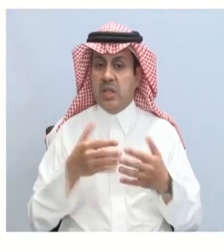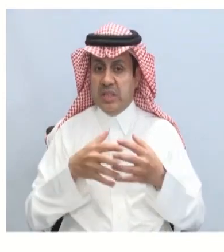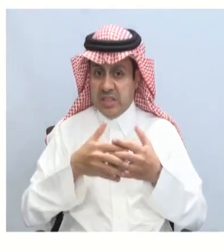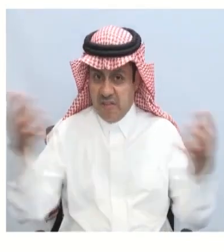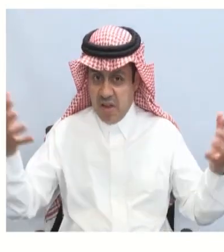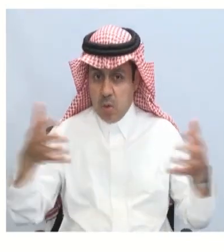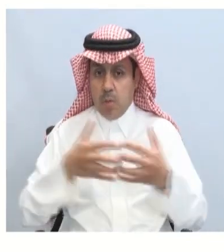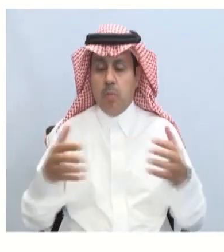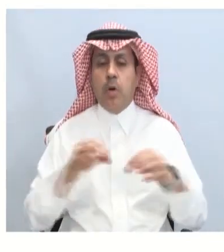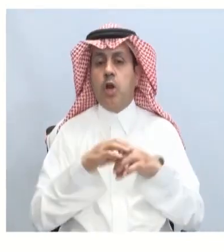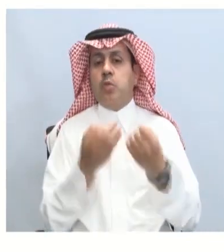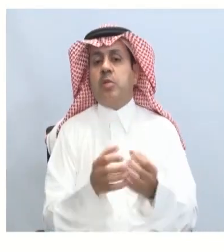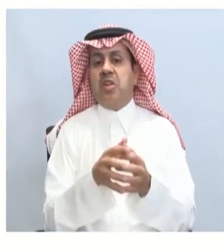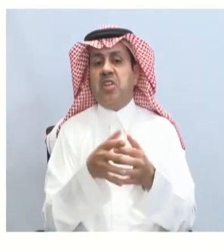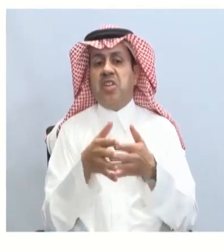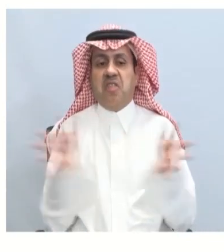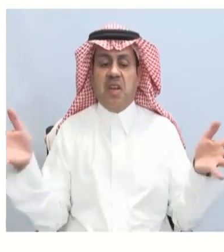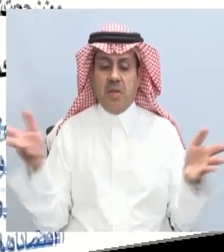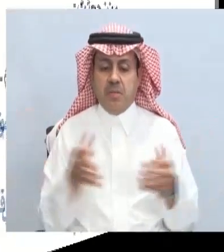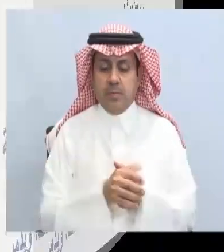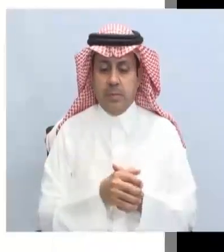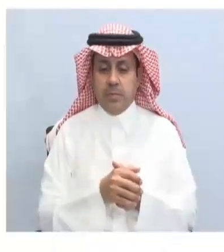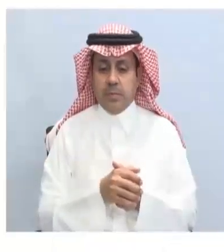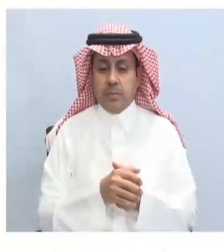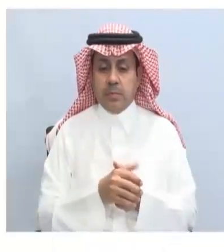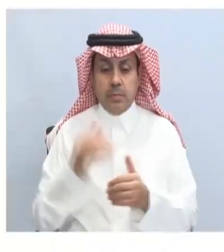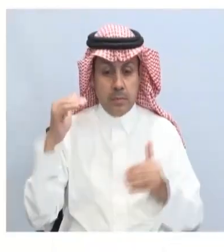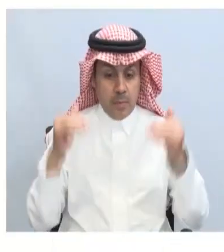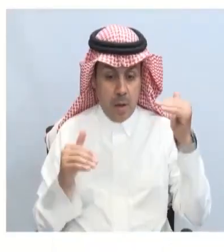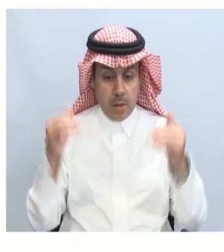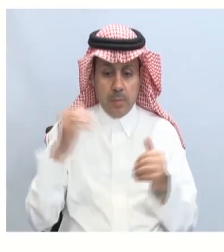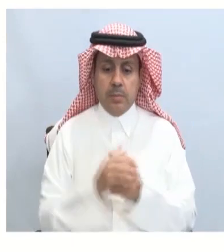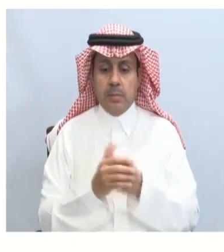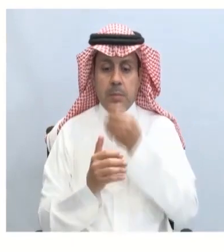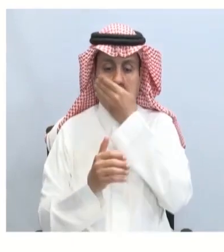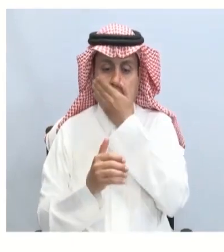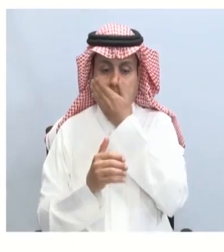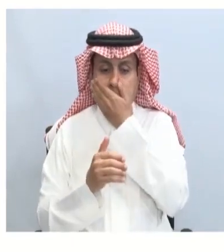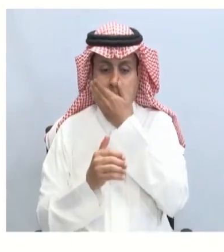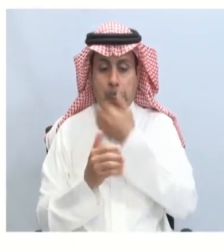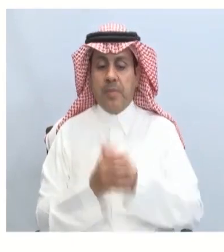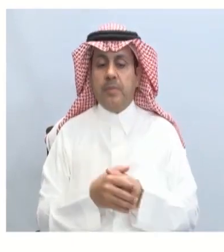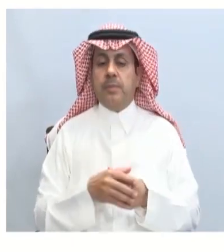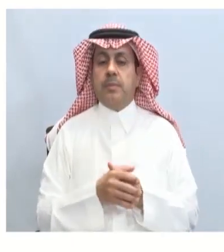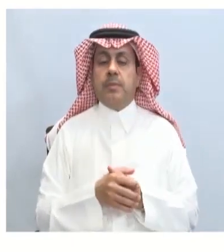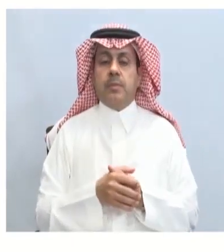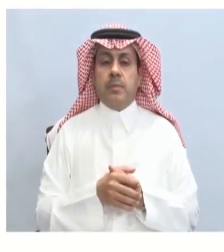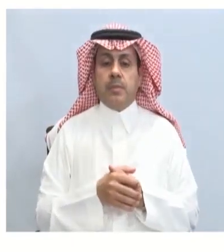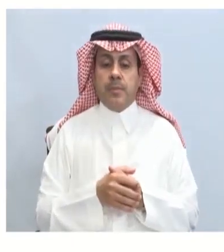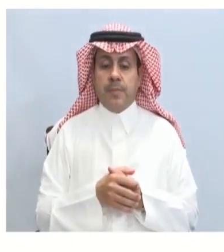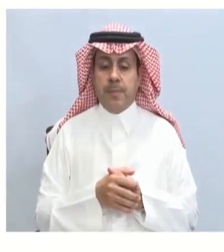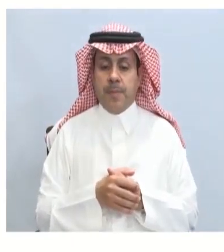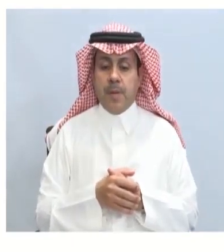ويدمر اقتصاد الدول هنا ناتي ايضا الى السؤال قارن بين انواع الربا